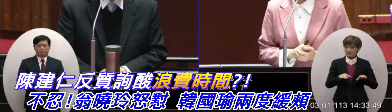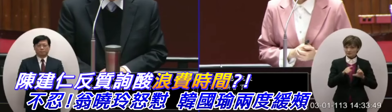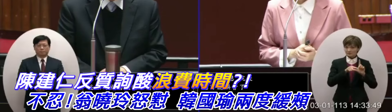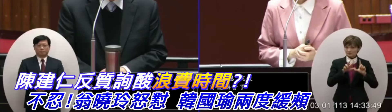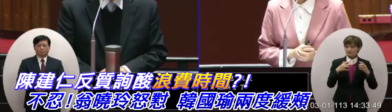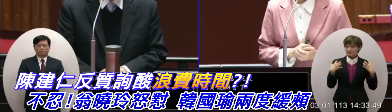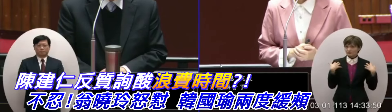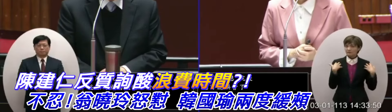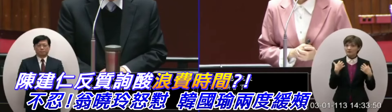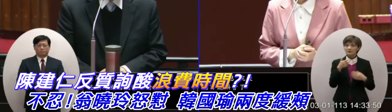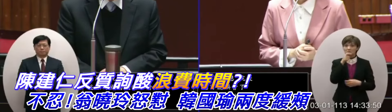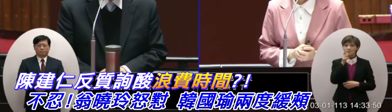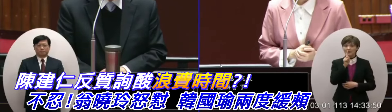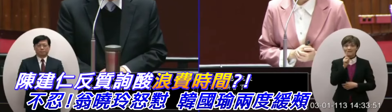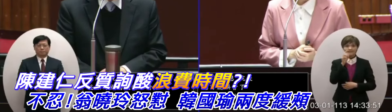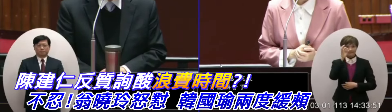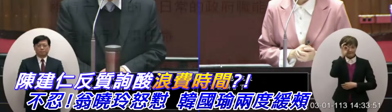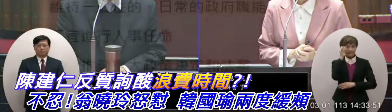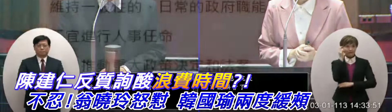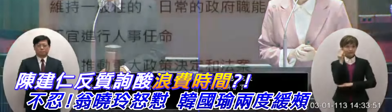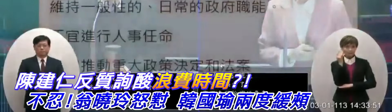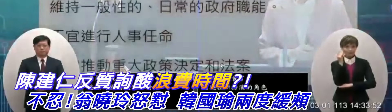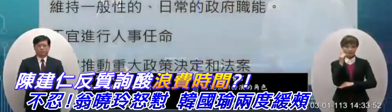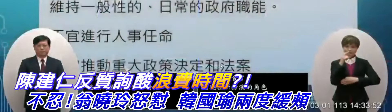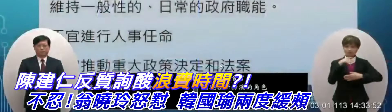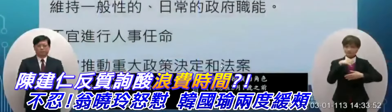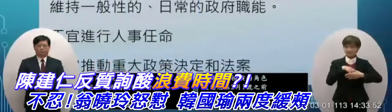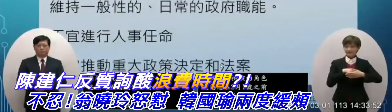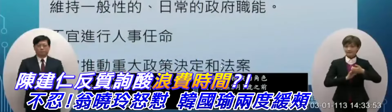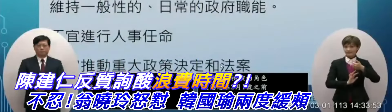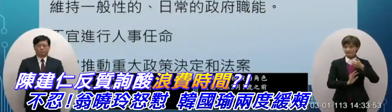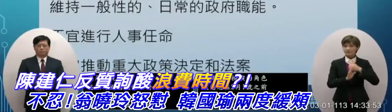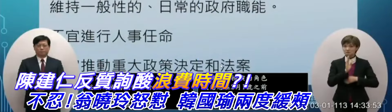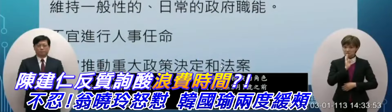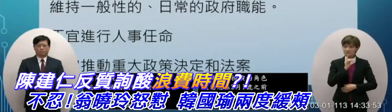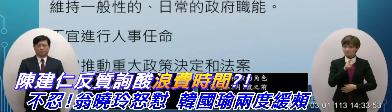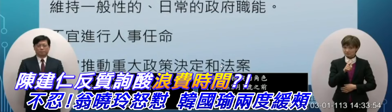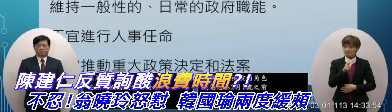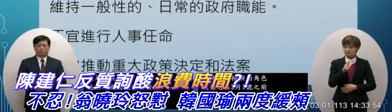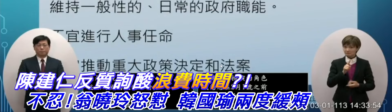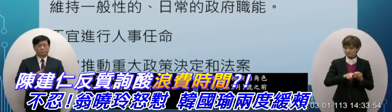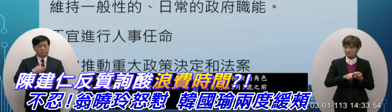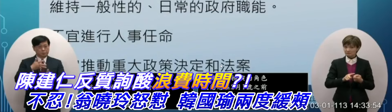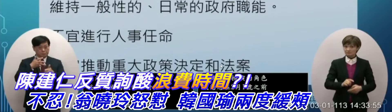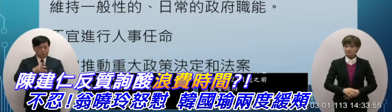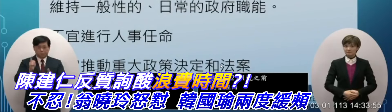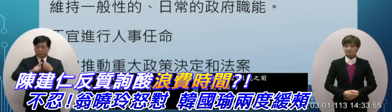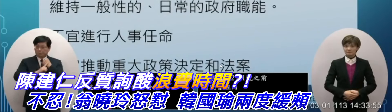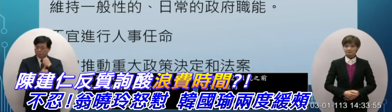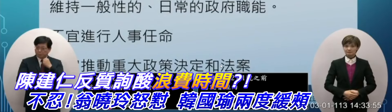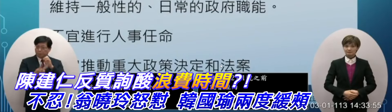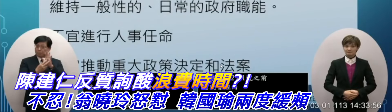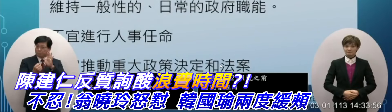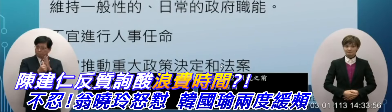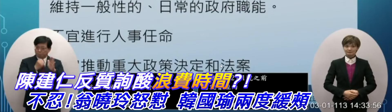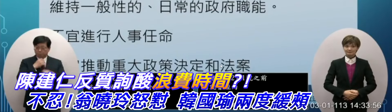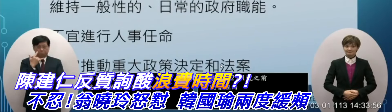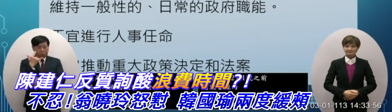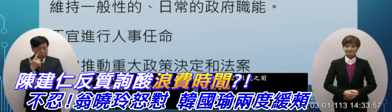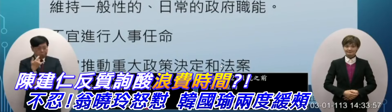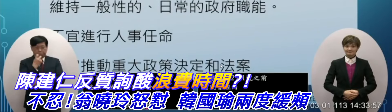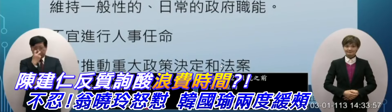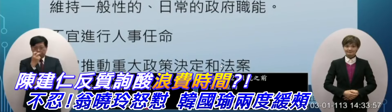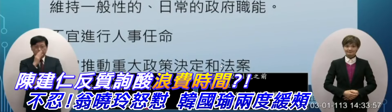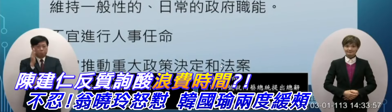看守内阁、看守政府。我想您应该不会反对这个。 请问哪一个法律有写看守政府